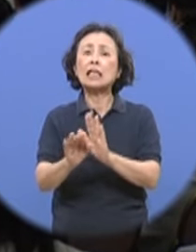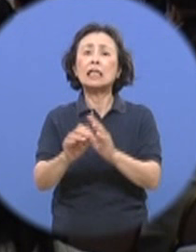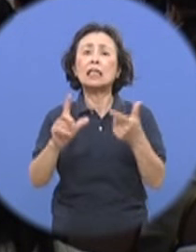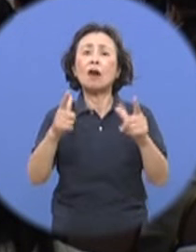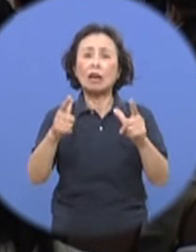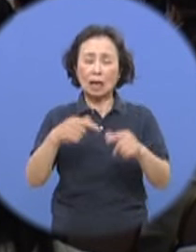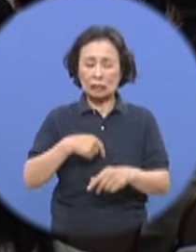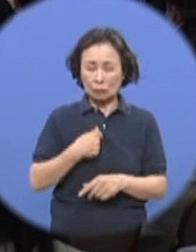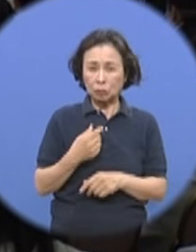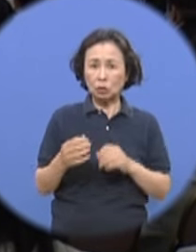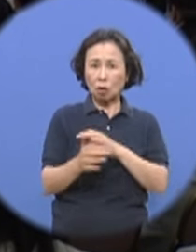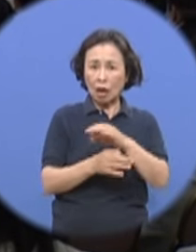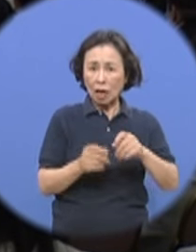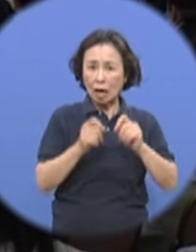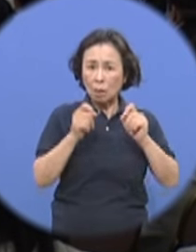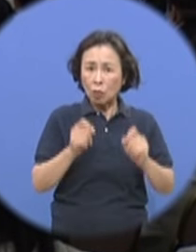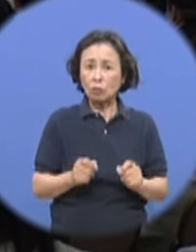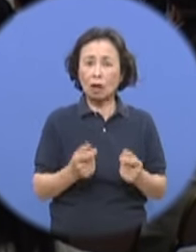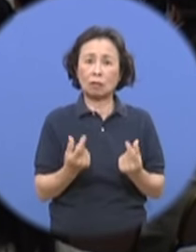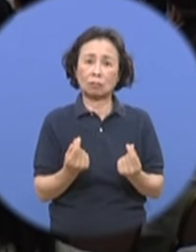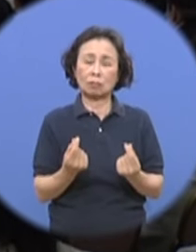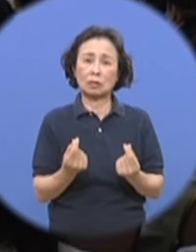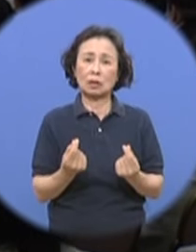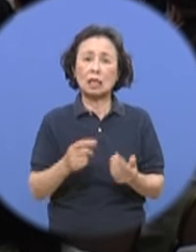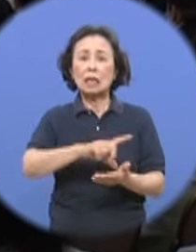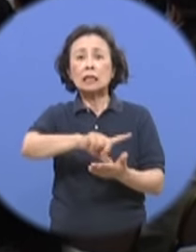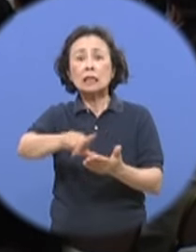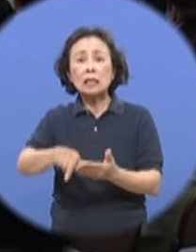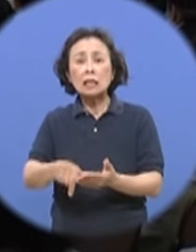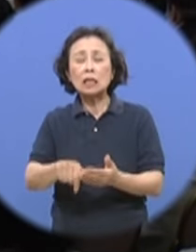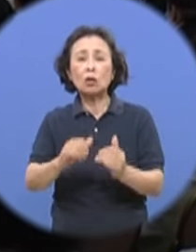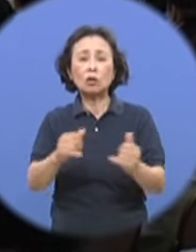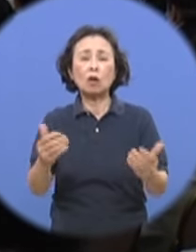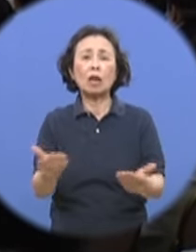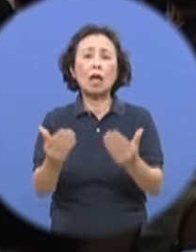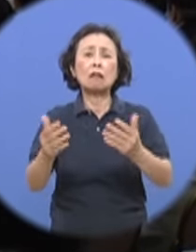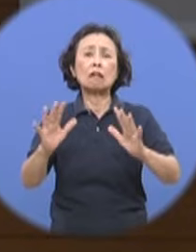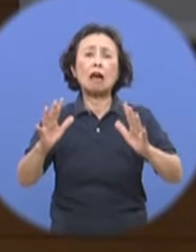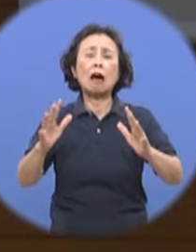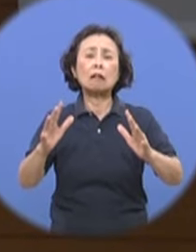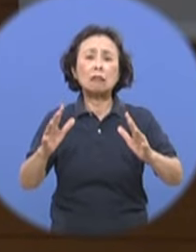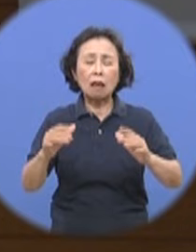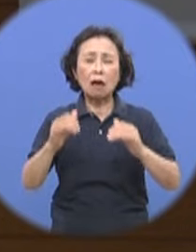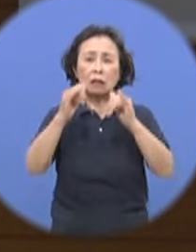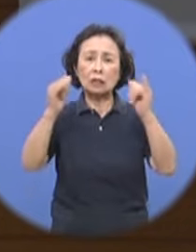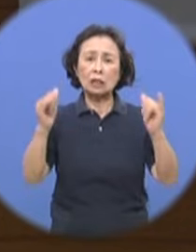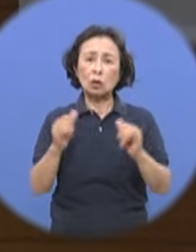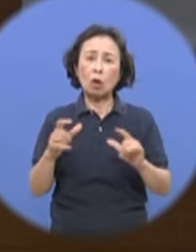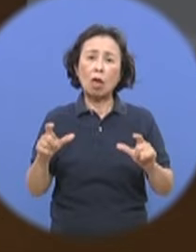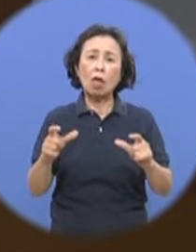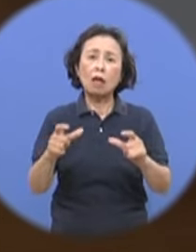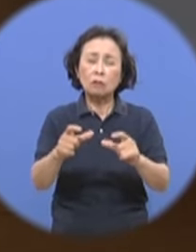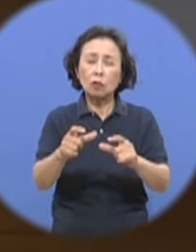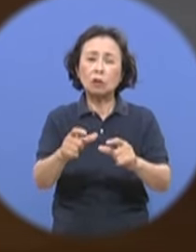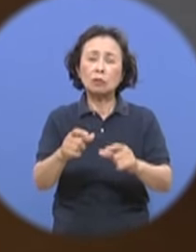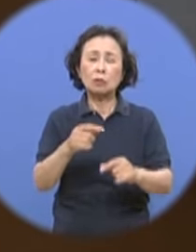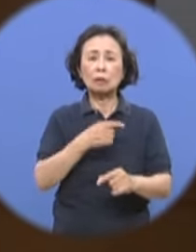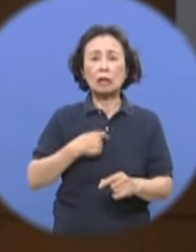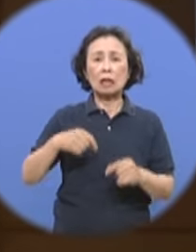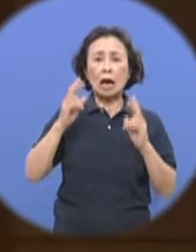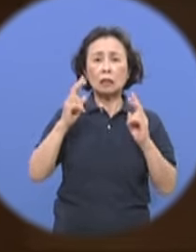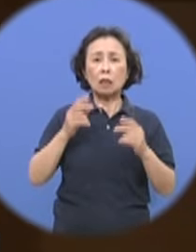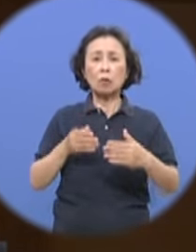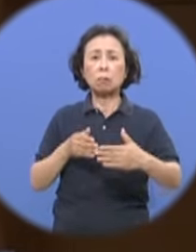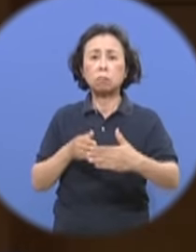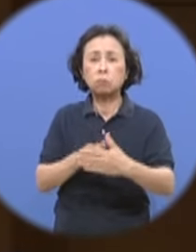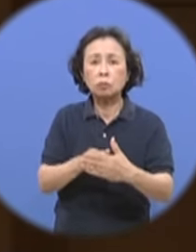問題でもある。地域の人が元気にならないと人口減少が進む中でいずれは自分たちも立ち